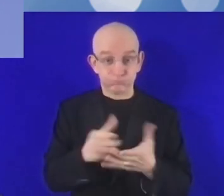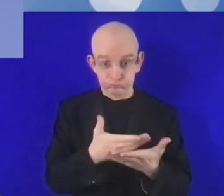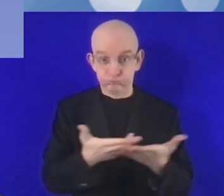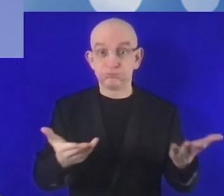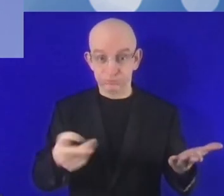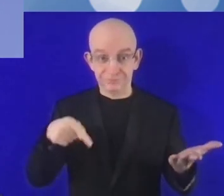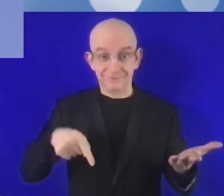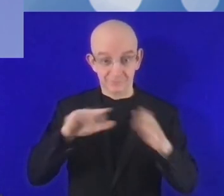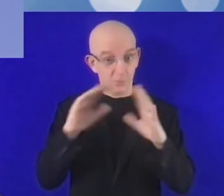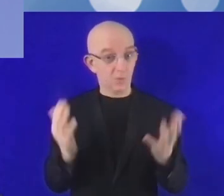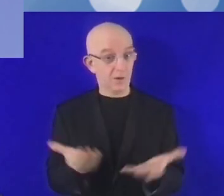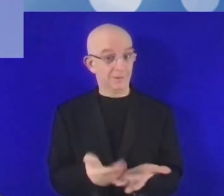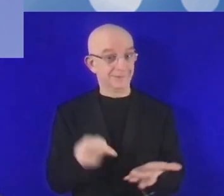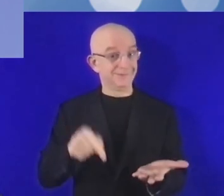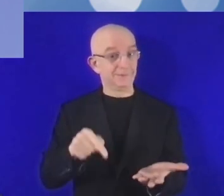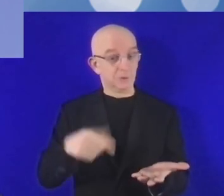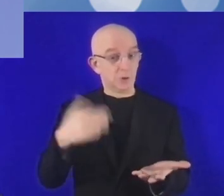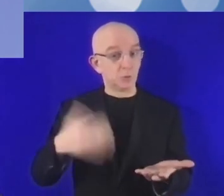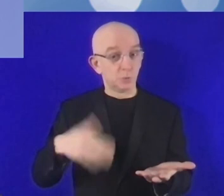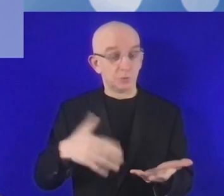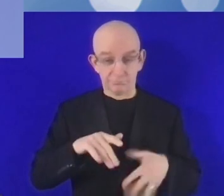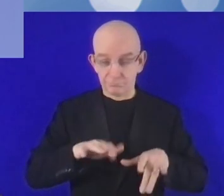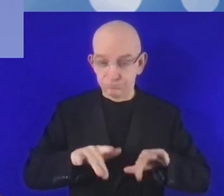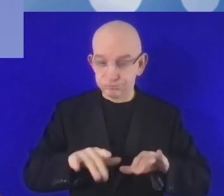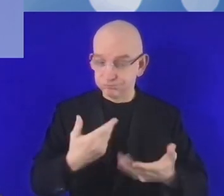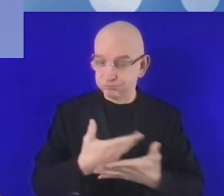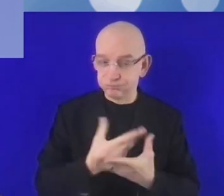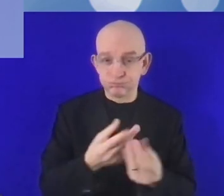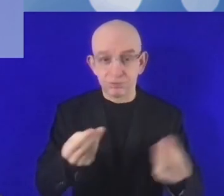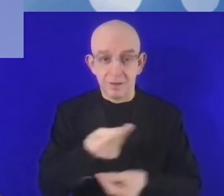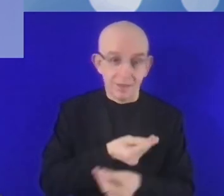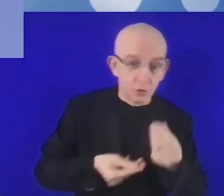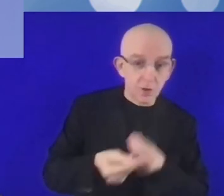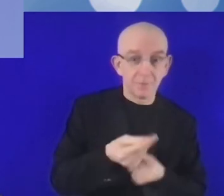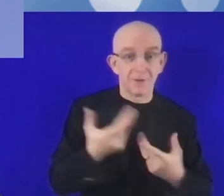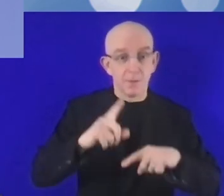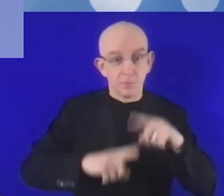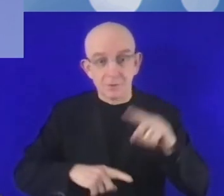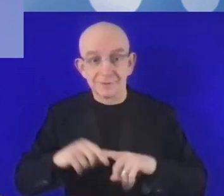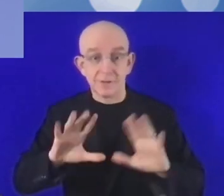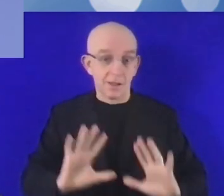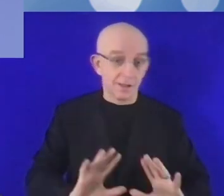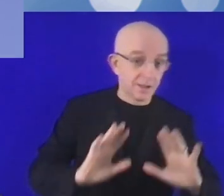乎8亿新的网络用户开始使用这个网络，这